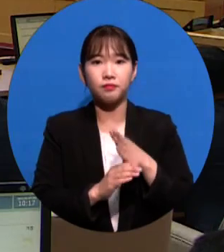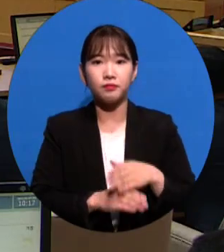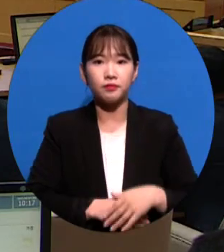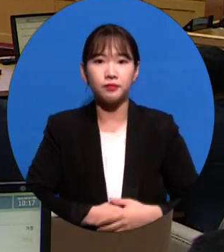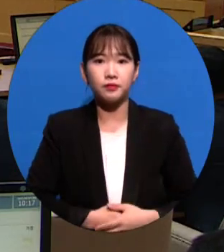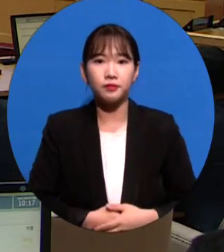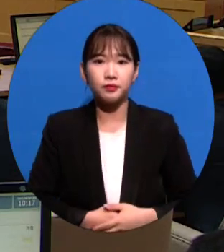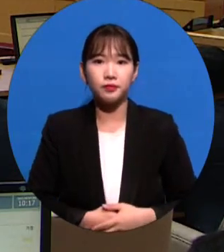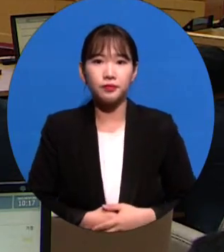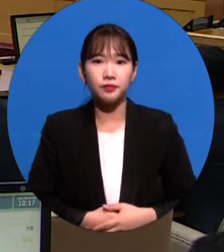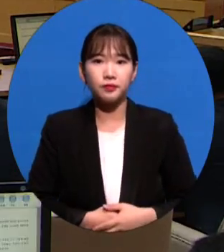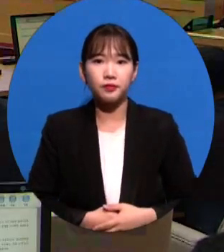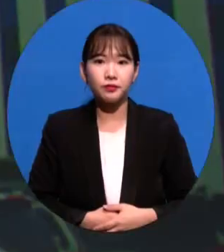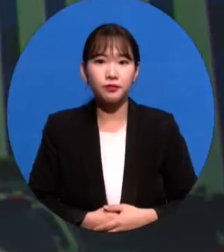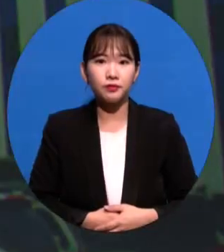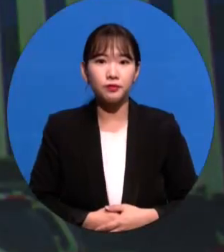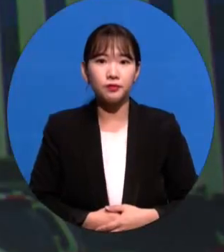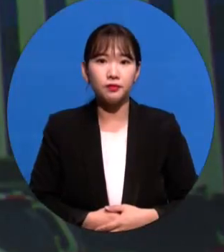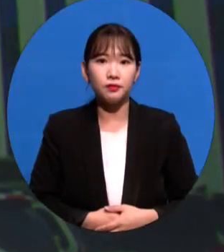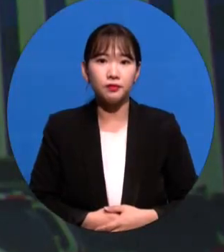MBC 뉴스 양현숙입니다.